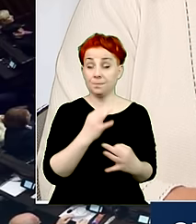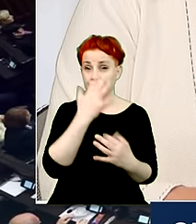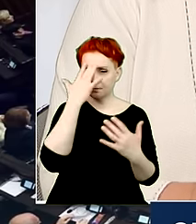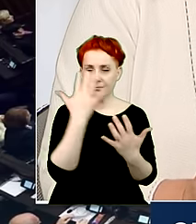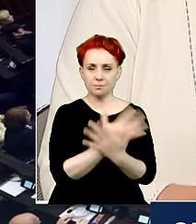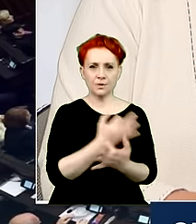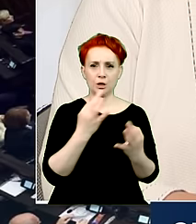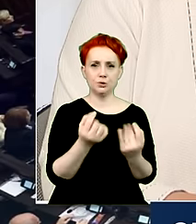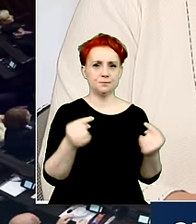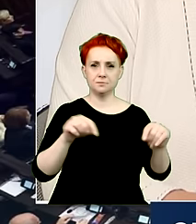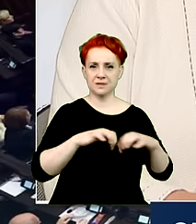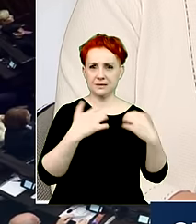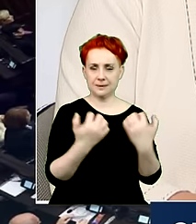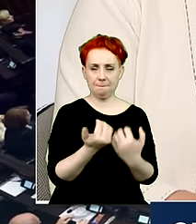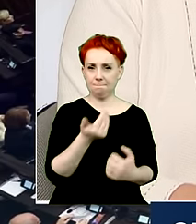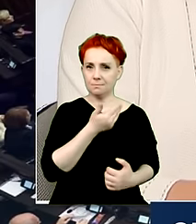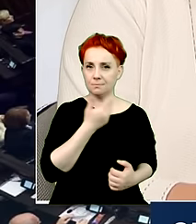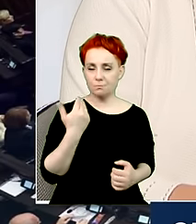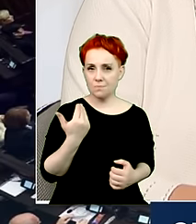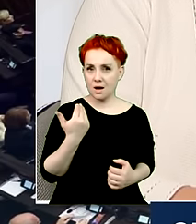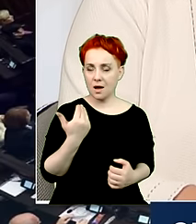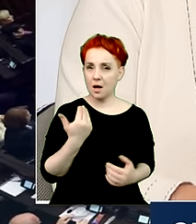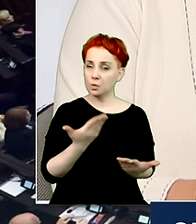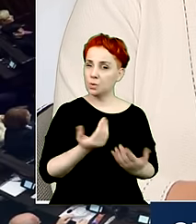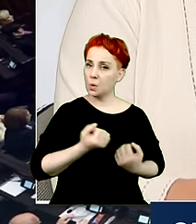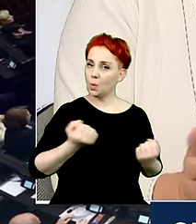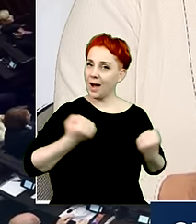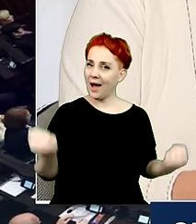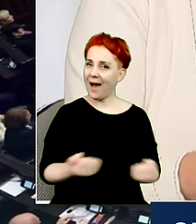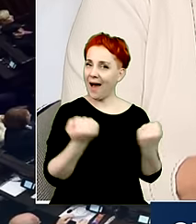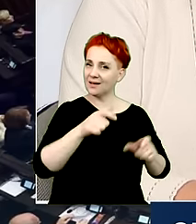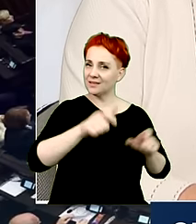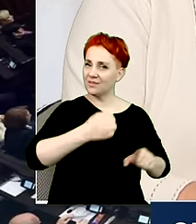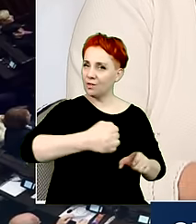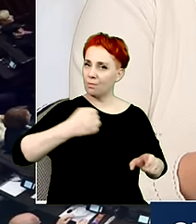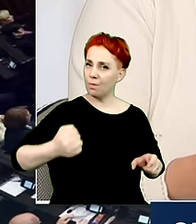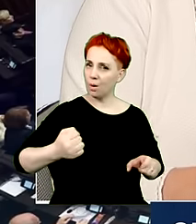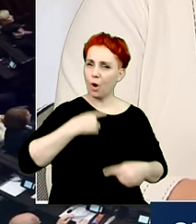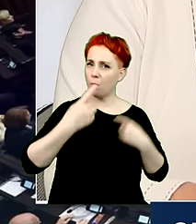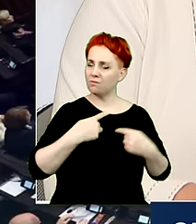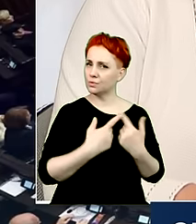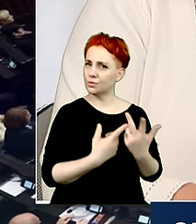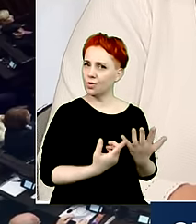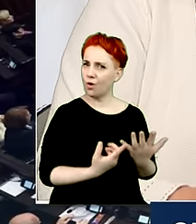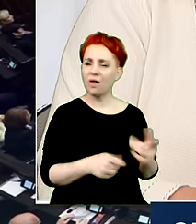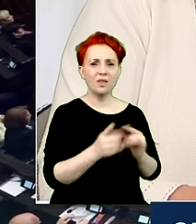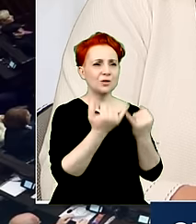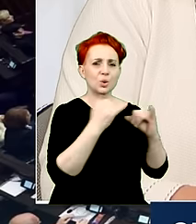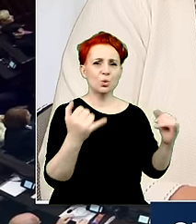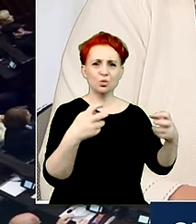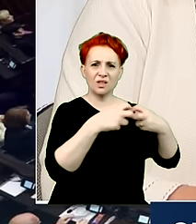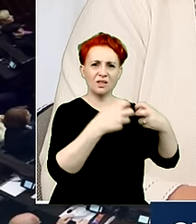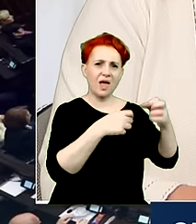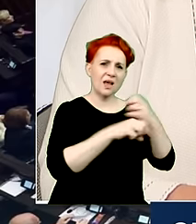pojawia się w Sejmie, gdzie jest jednym z bardziej aktywnych posłów, wypowiada się zresztą na różnych platformach